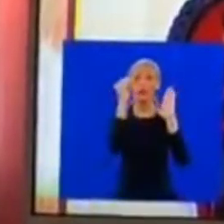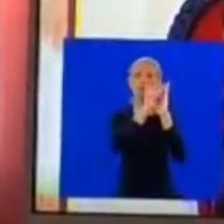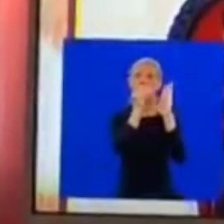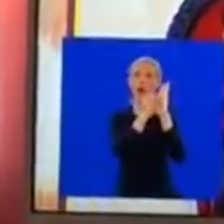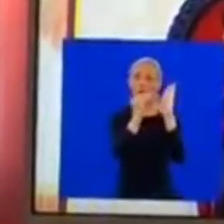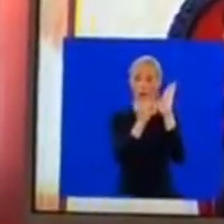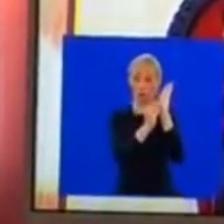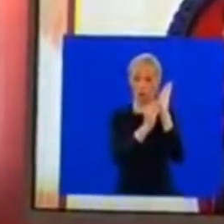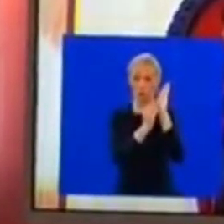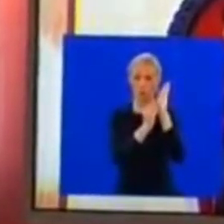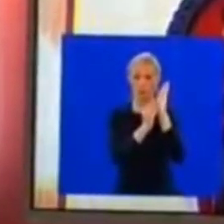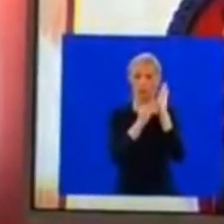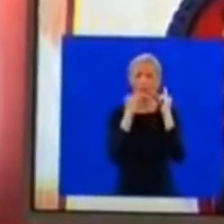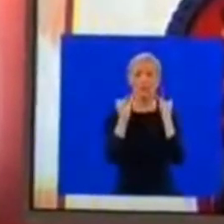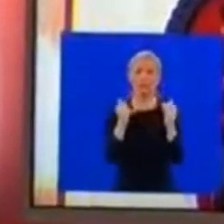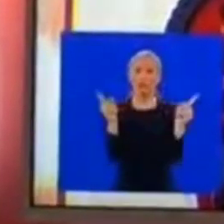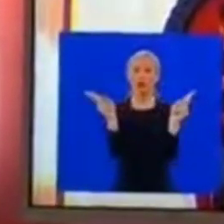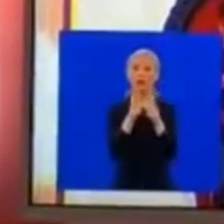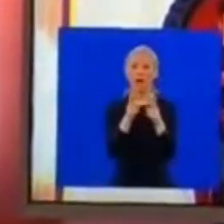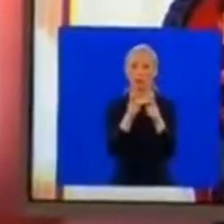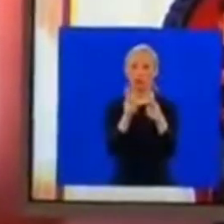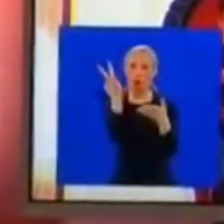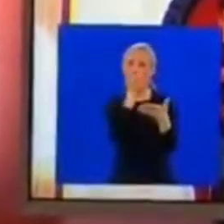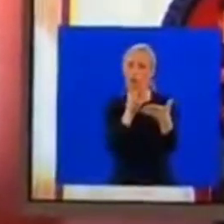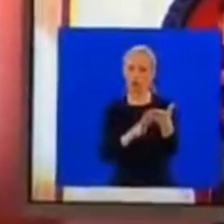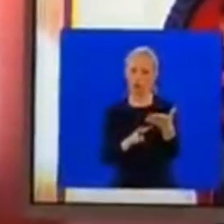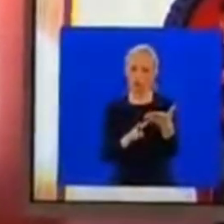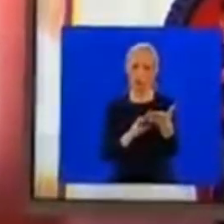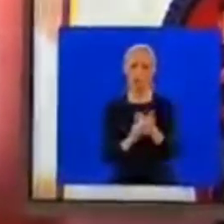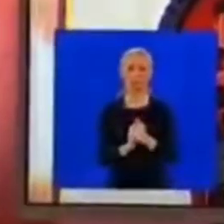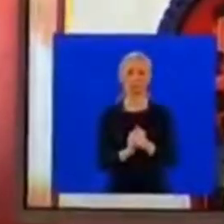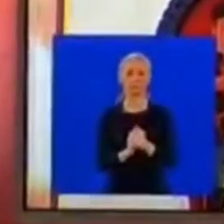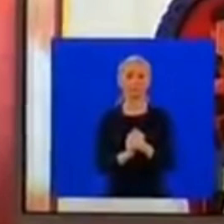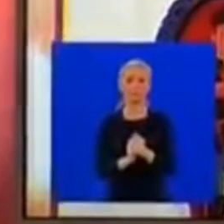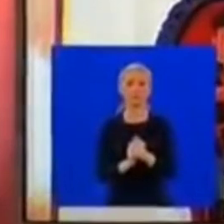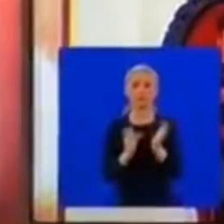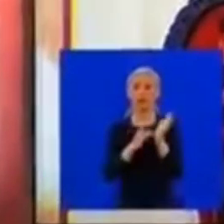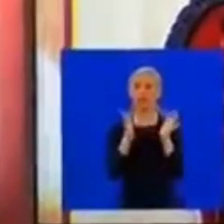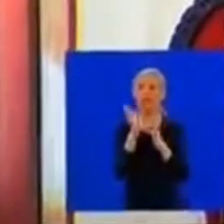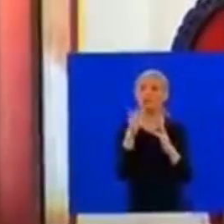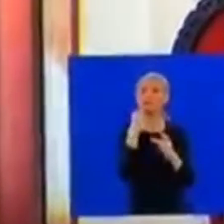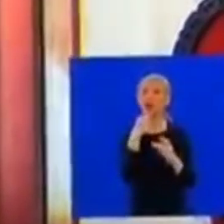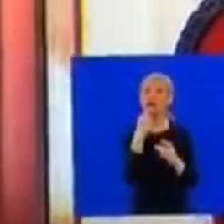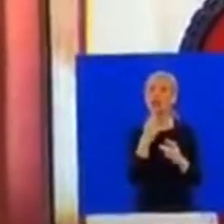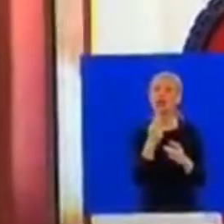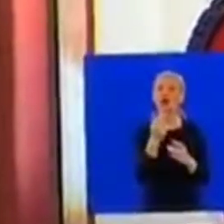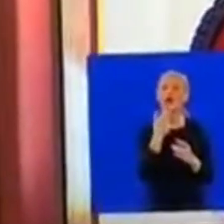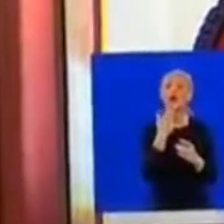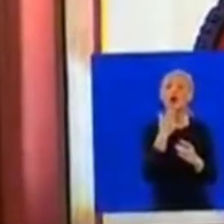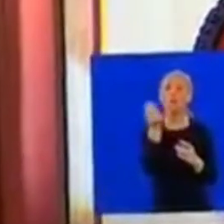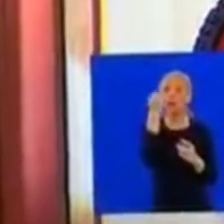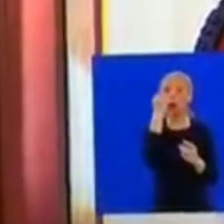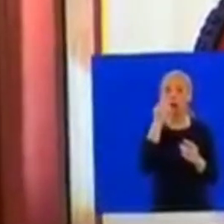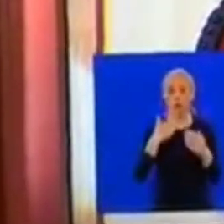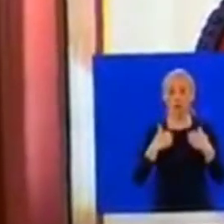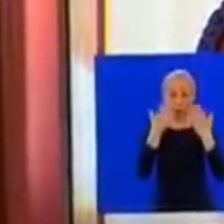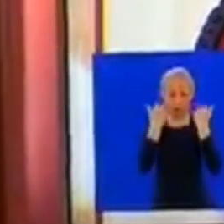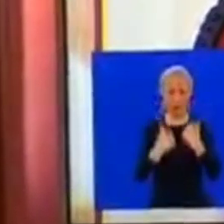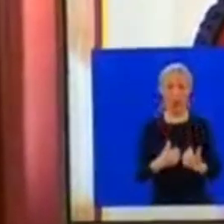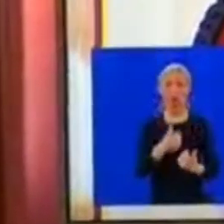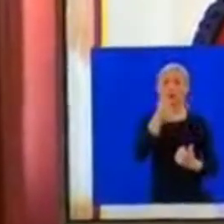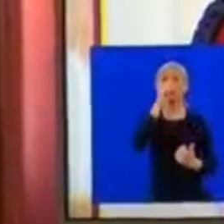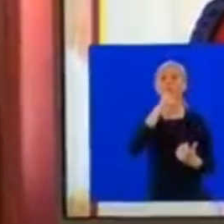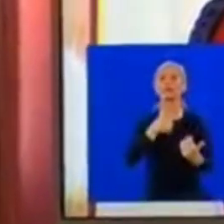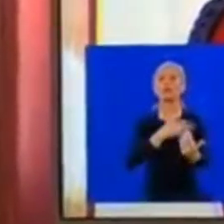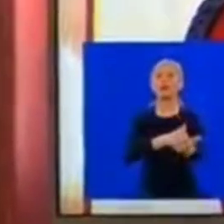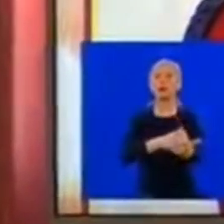poglavlju. Sad ćemo to kratko pročitati. Kaže Ivan, odnosno Isus: tko blaguje tijelo moje i pije krv moju,